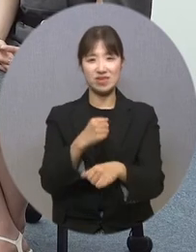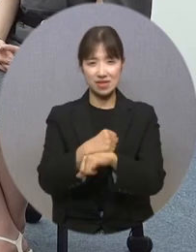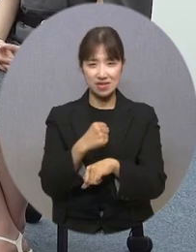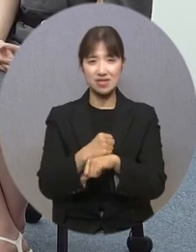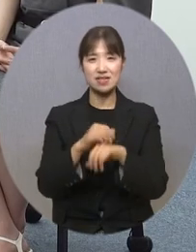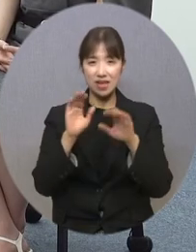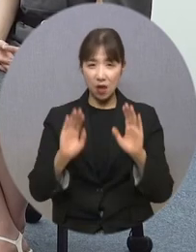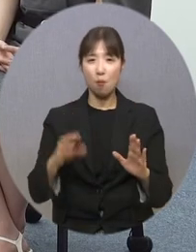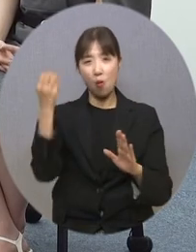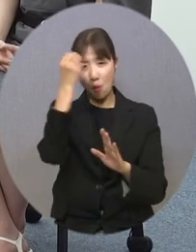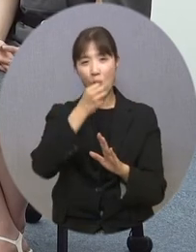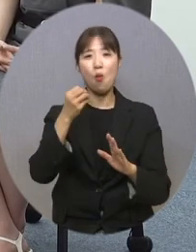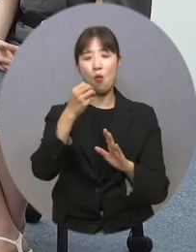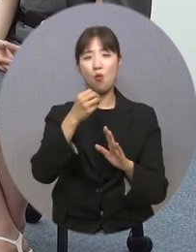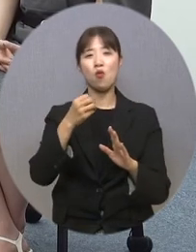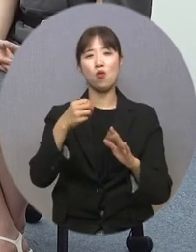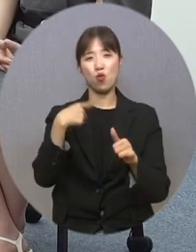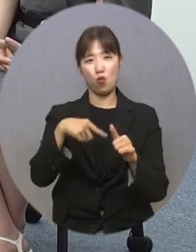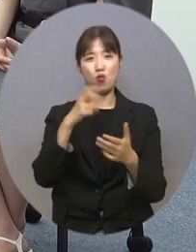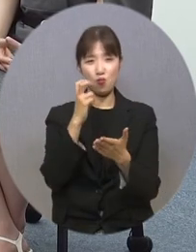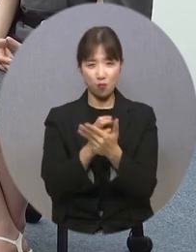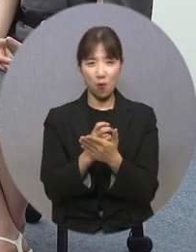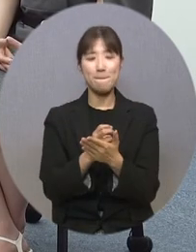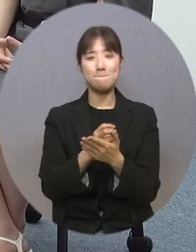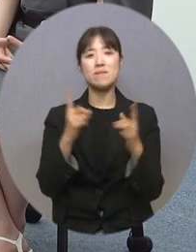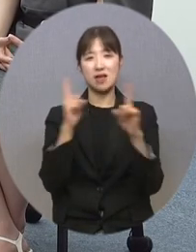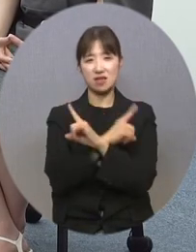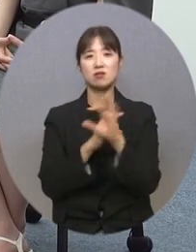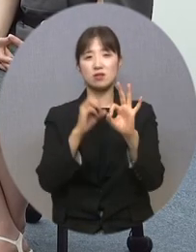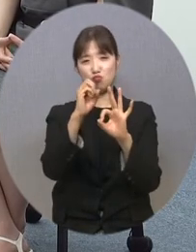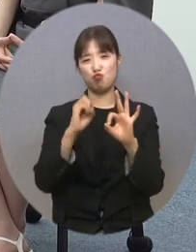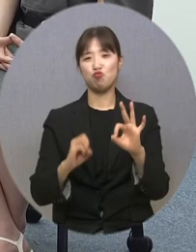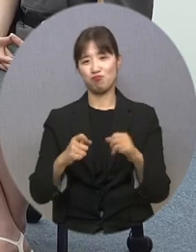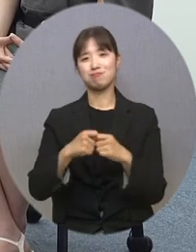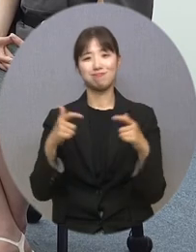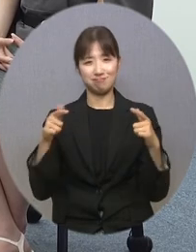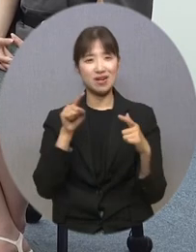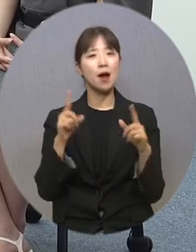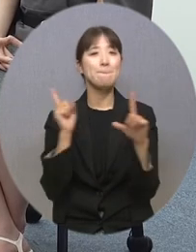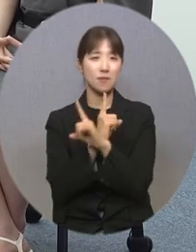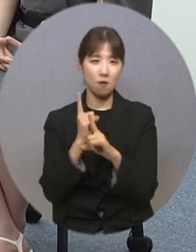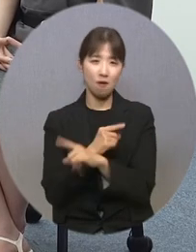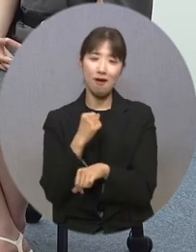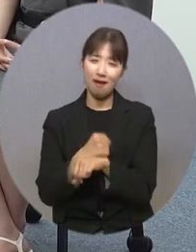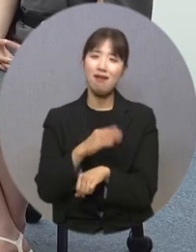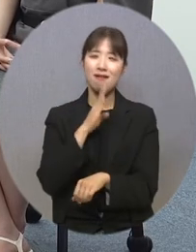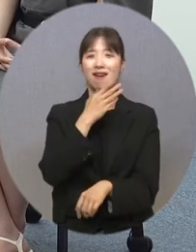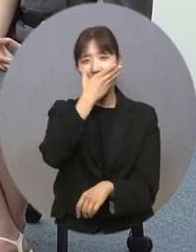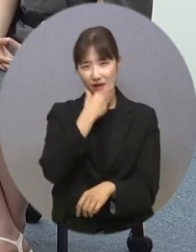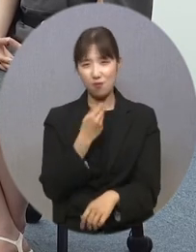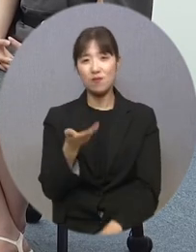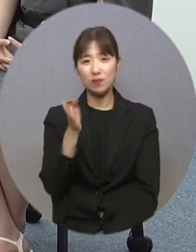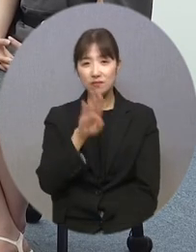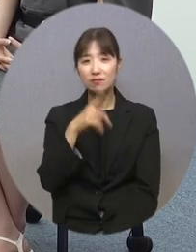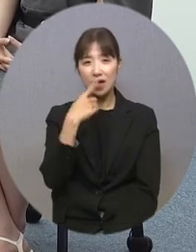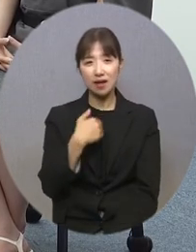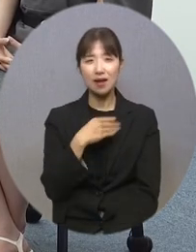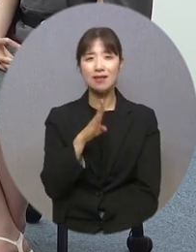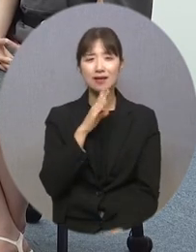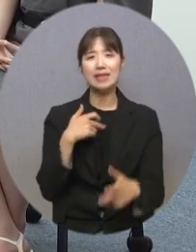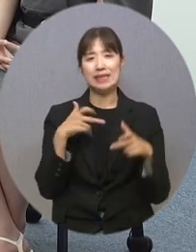연고 이번에 보행 교육법 개정 되서 10% 를 들었거든요 이런 변화도 읽어내고 하면 행복했던 건 맞는데 전 사실